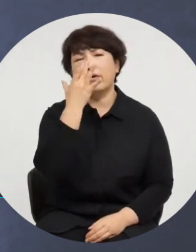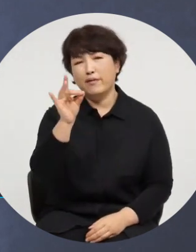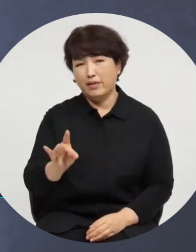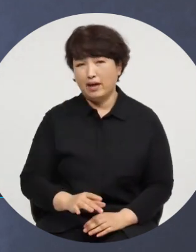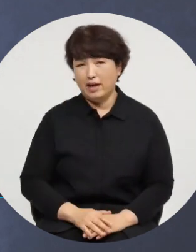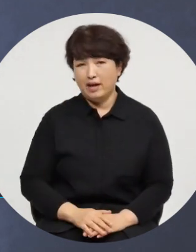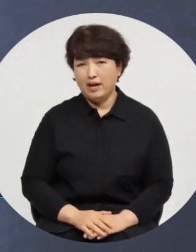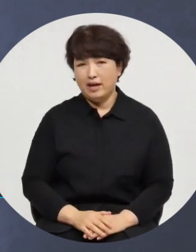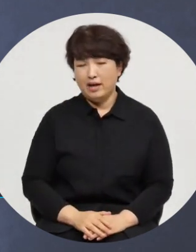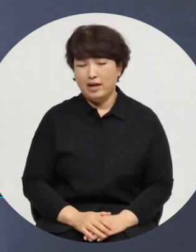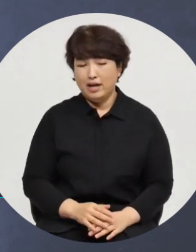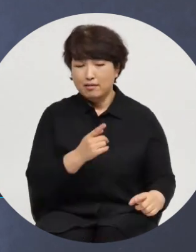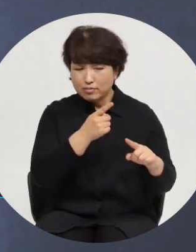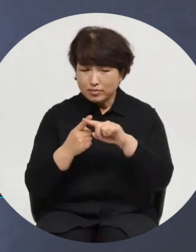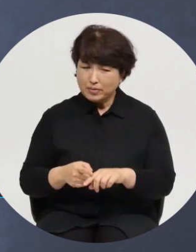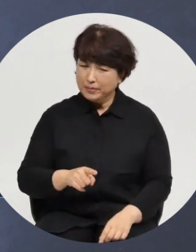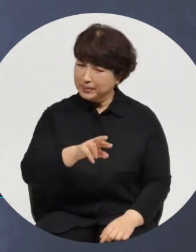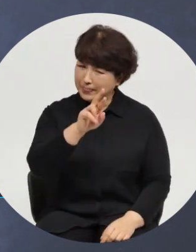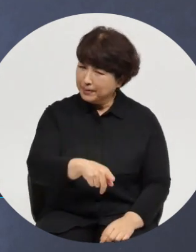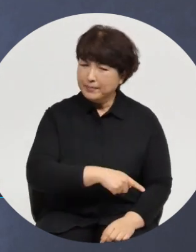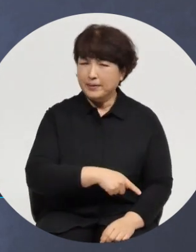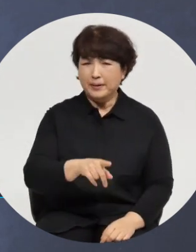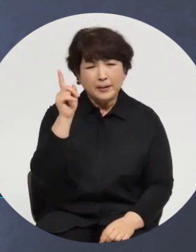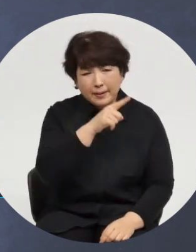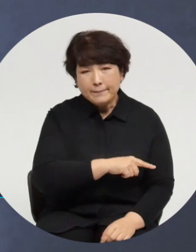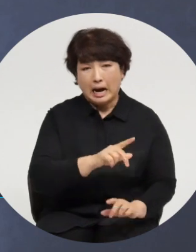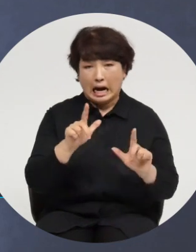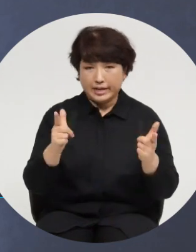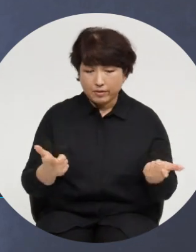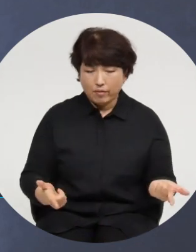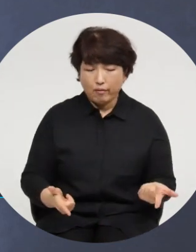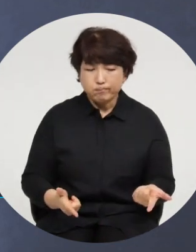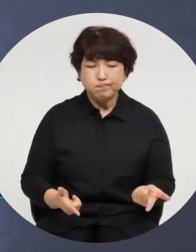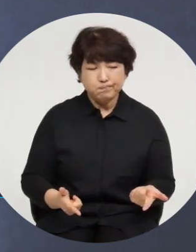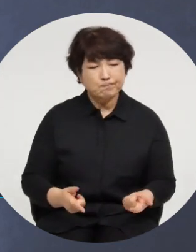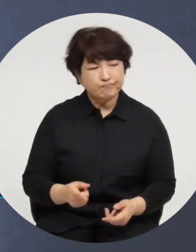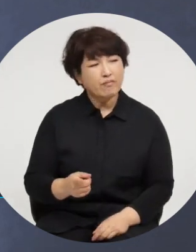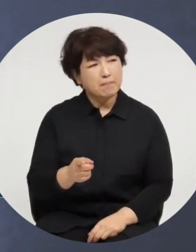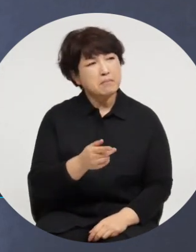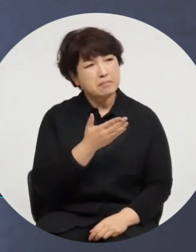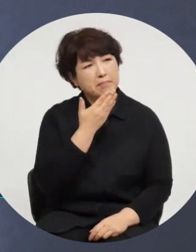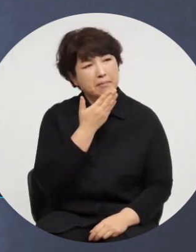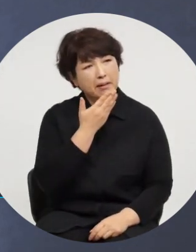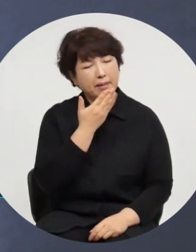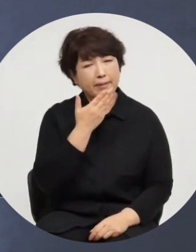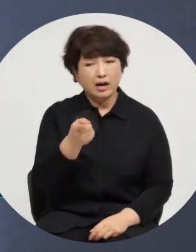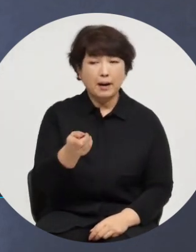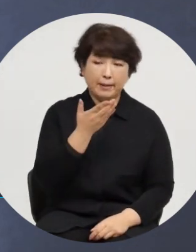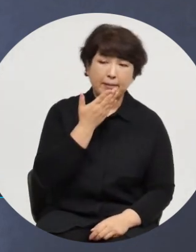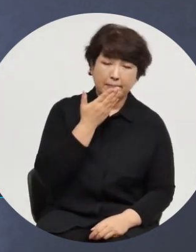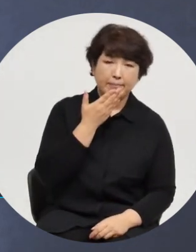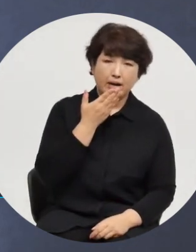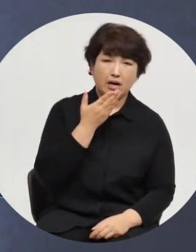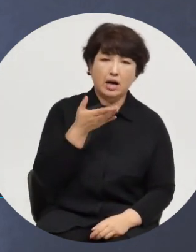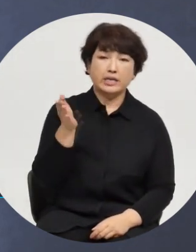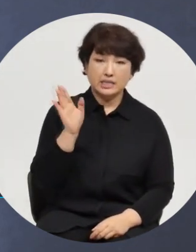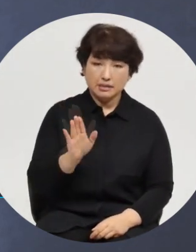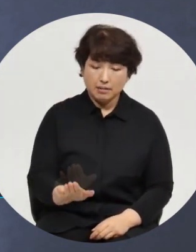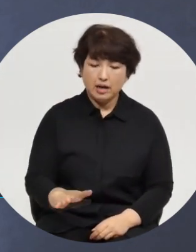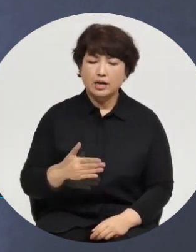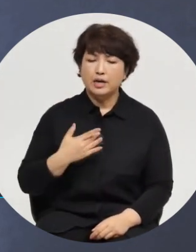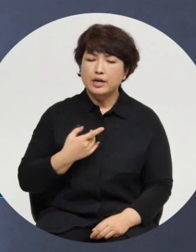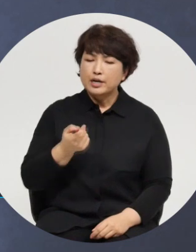일이에요 그러니까 그걸 무조건 부정을 만 되고 그럴만 하다 그럴 수도 있다 그러나